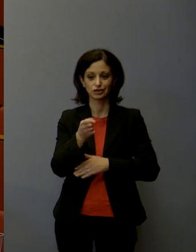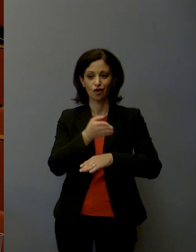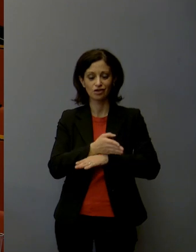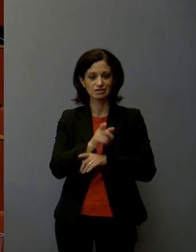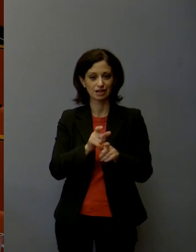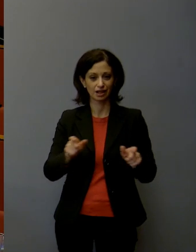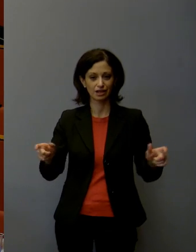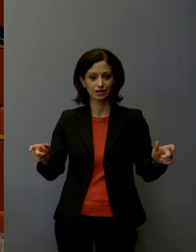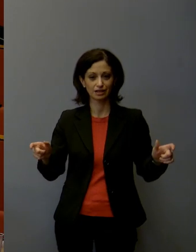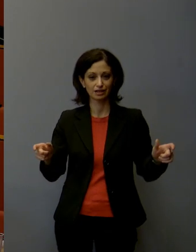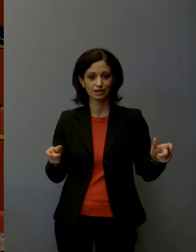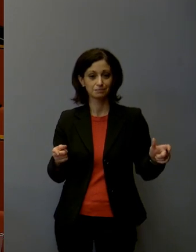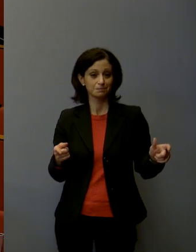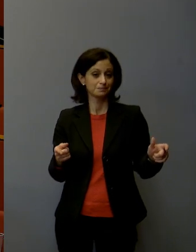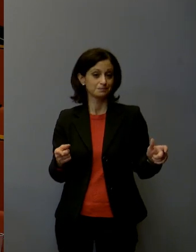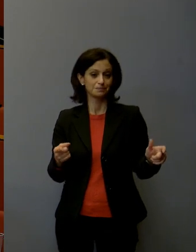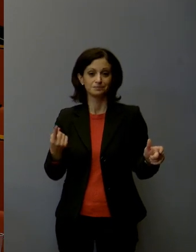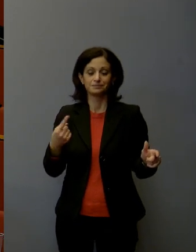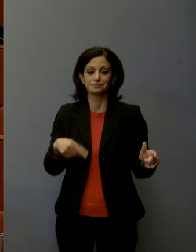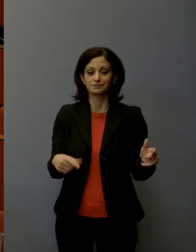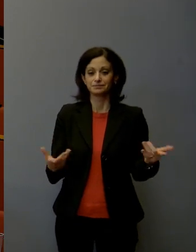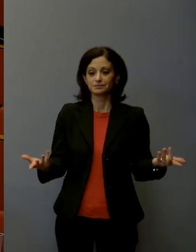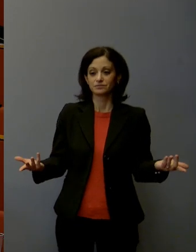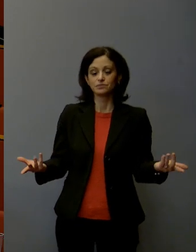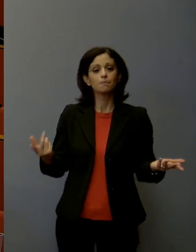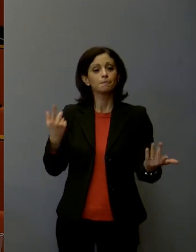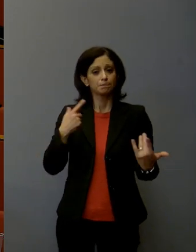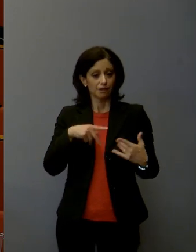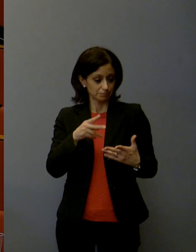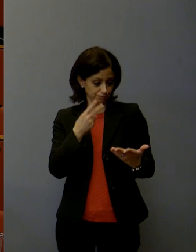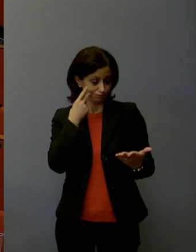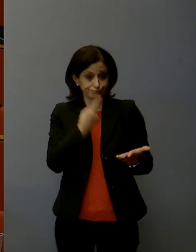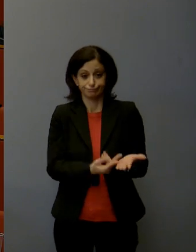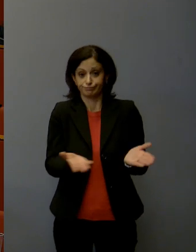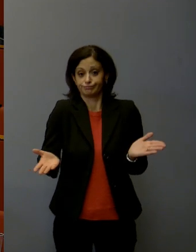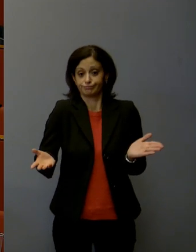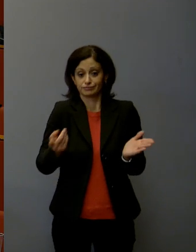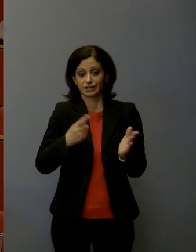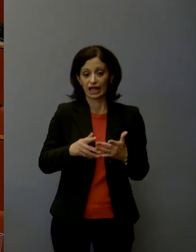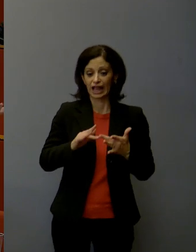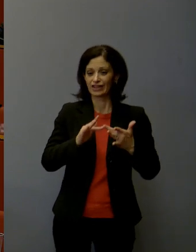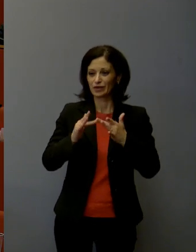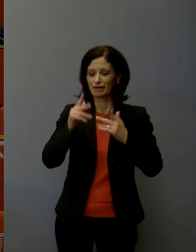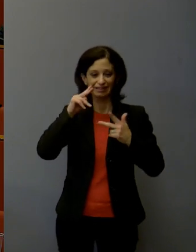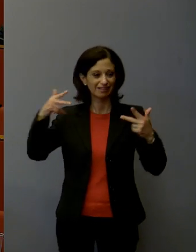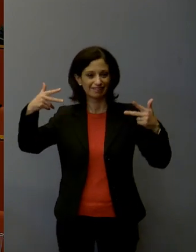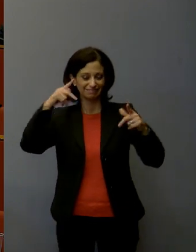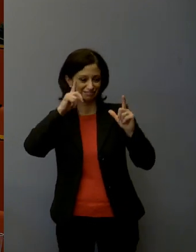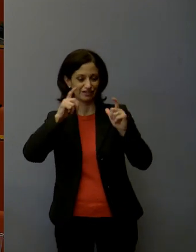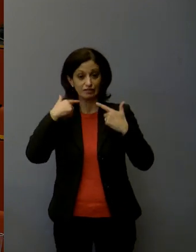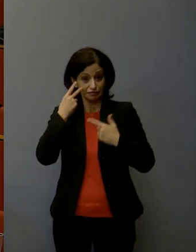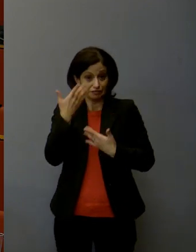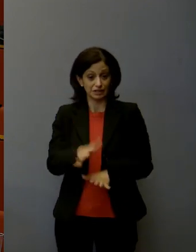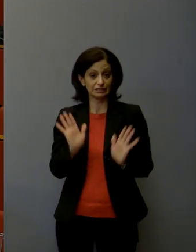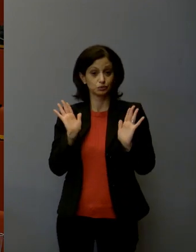consiglieri e questo è un fatto come dire rilevato dai sistemi anche informatici e quindi